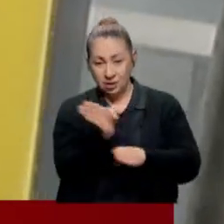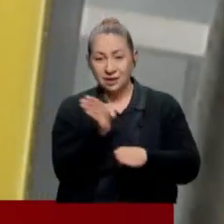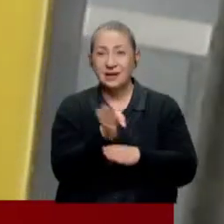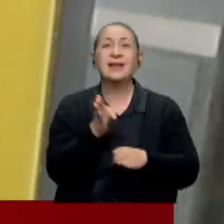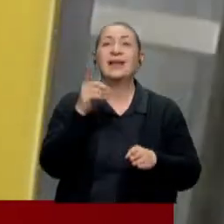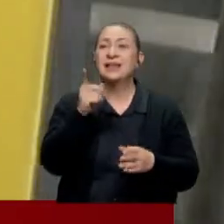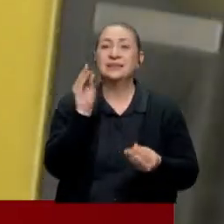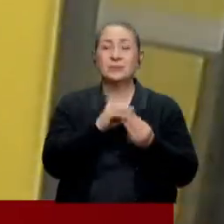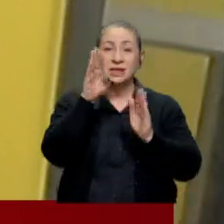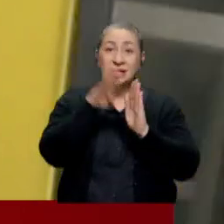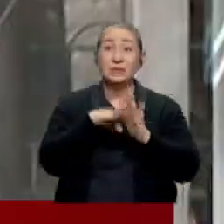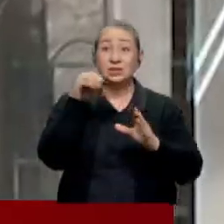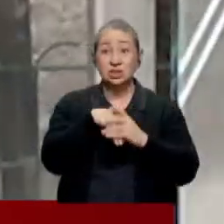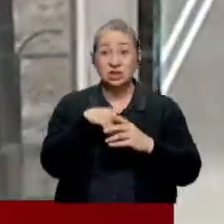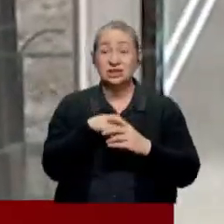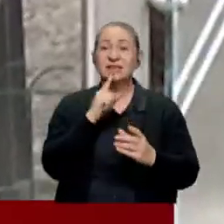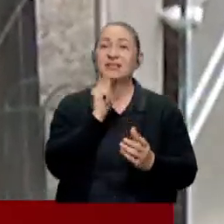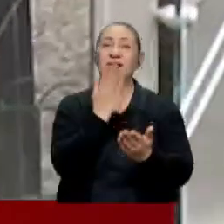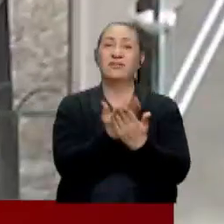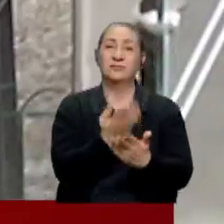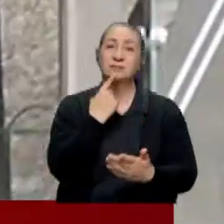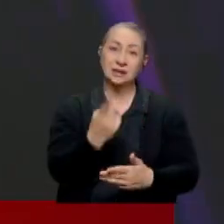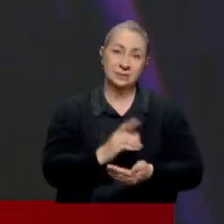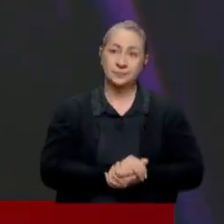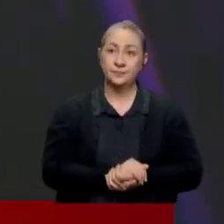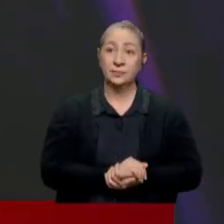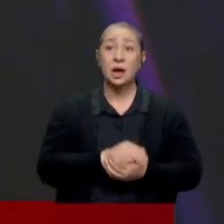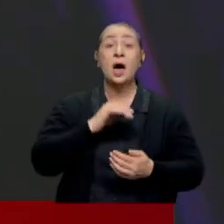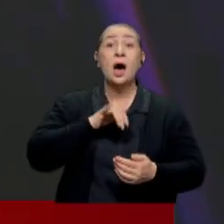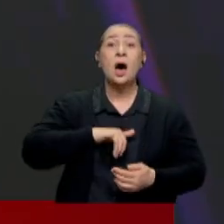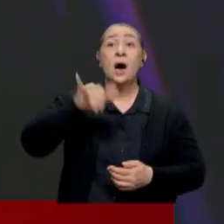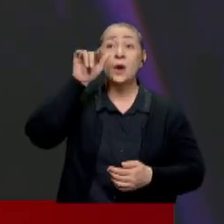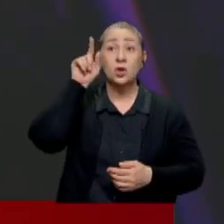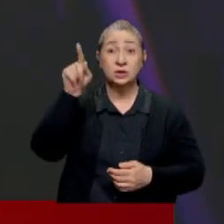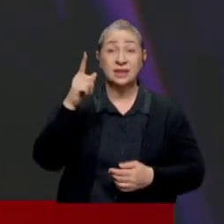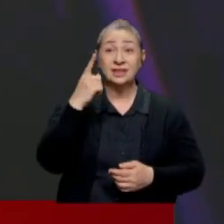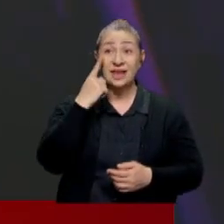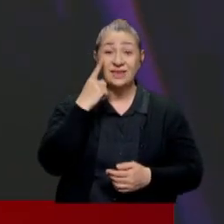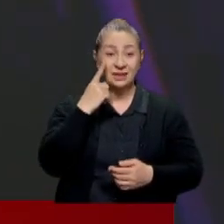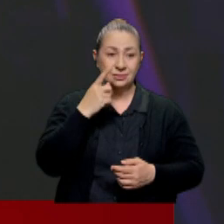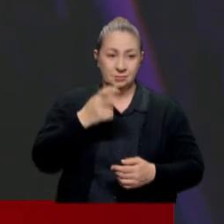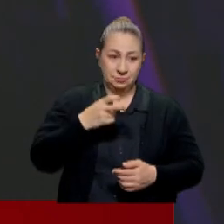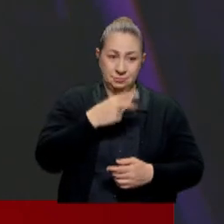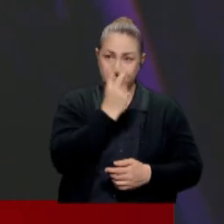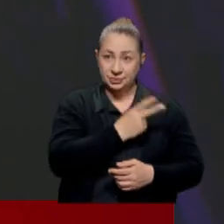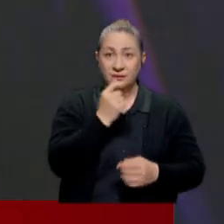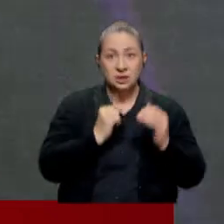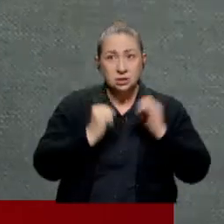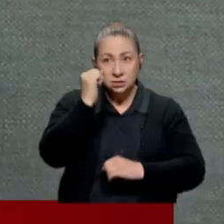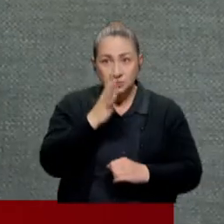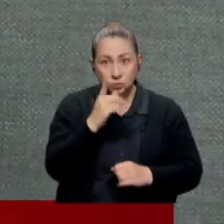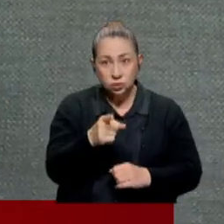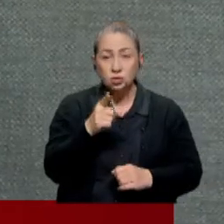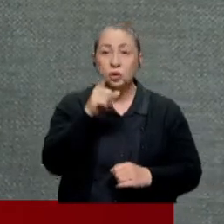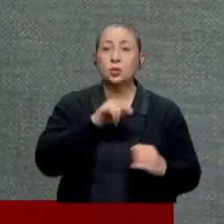yapılan zammın geri çekilmesi için teklif vereceklerini açıkladı. Hava yollarında, devlet demir yollarındaki fiyat artışlarını biliyor muyuz?